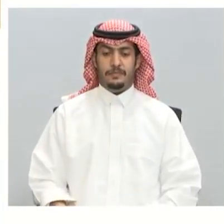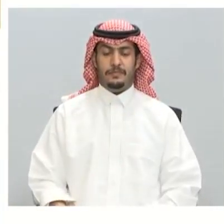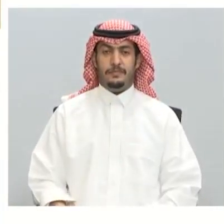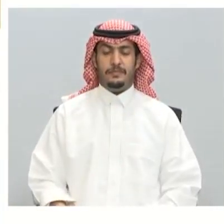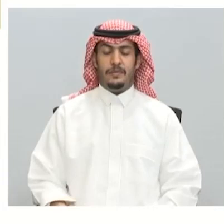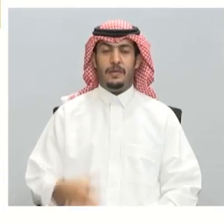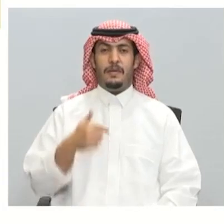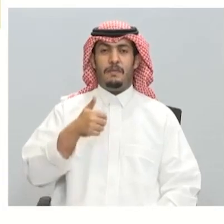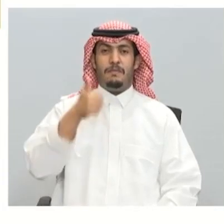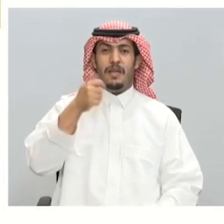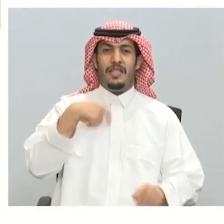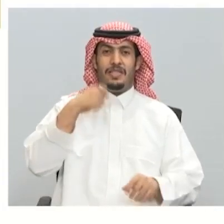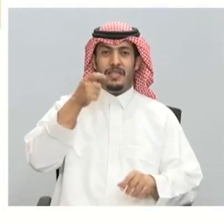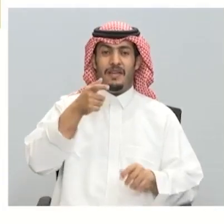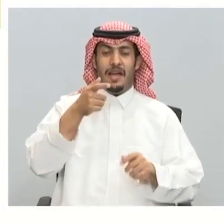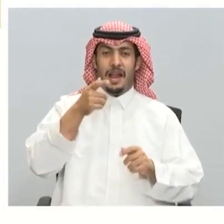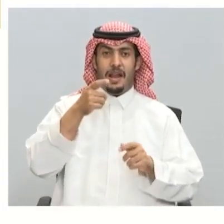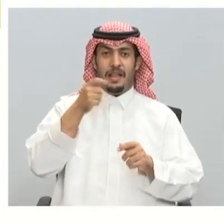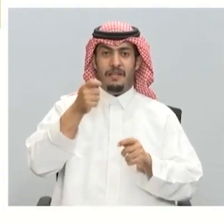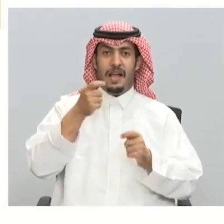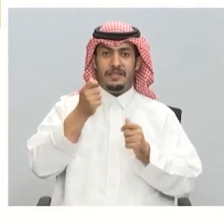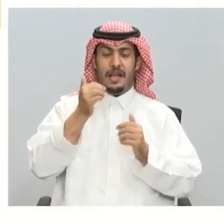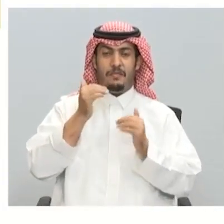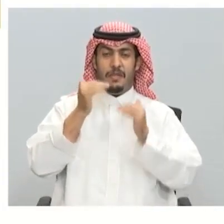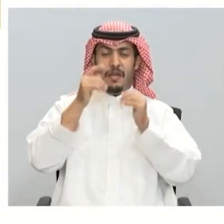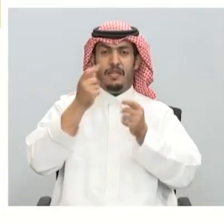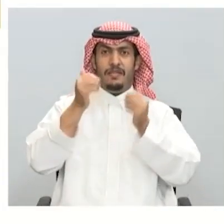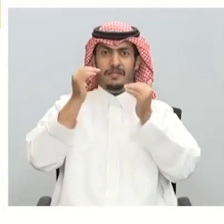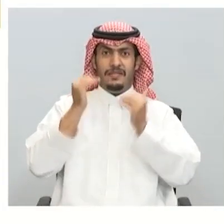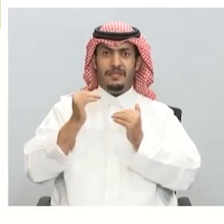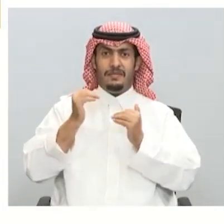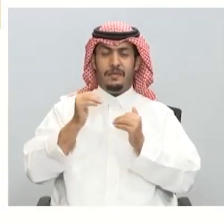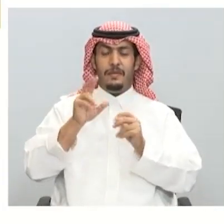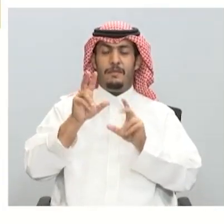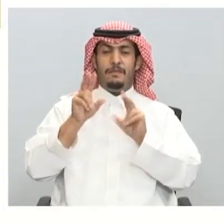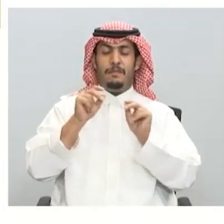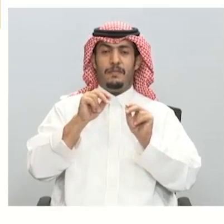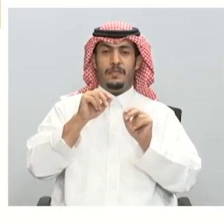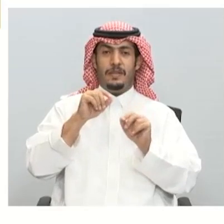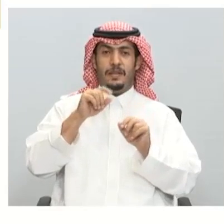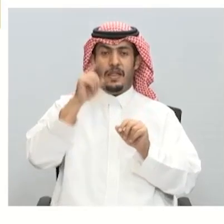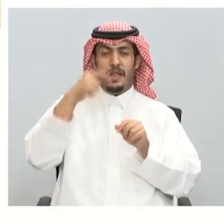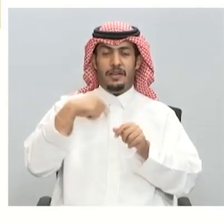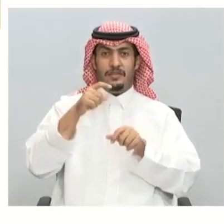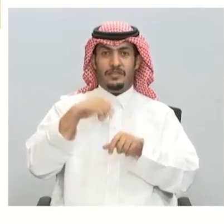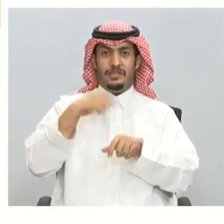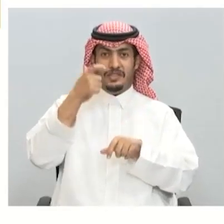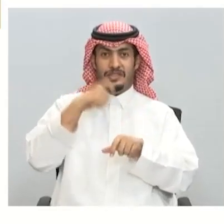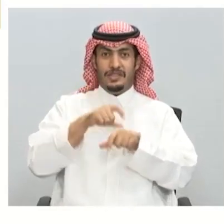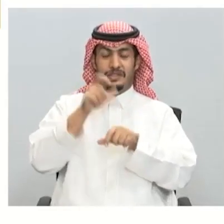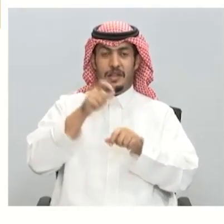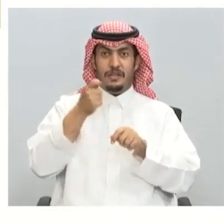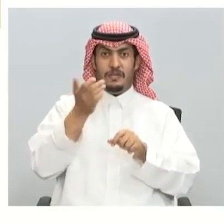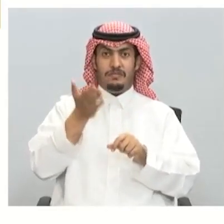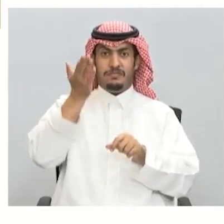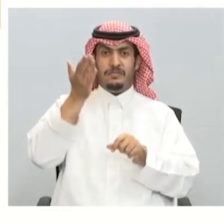ايضا يمكن ان تدفع الاسعار مرتفعه الى خفض الكميات التي يشترونها كما ذكرنا اذا العميل راى ان اسعار